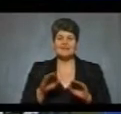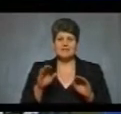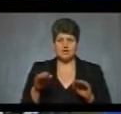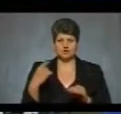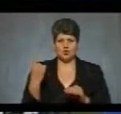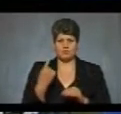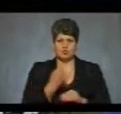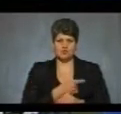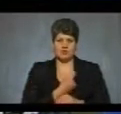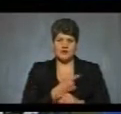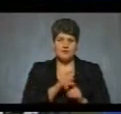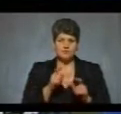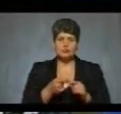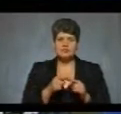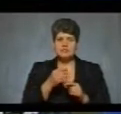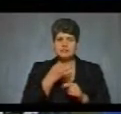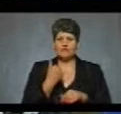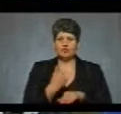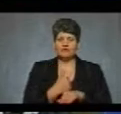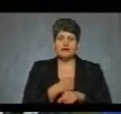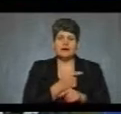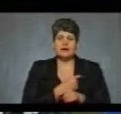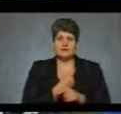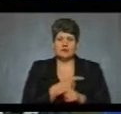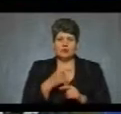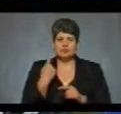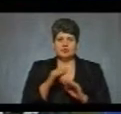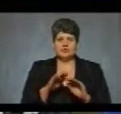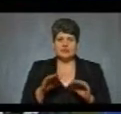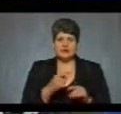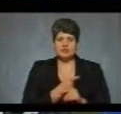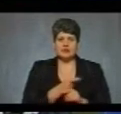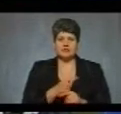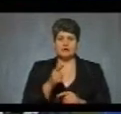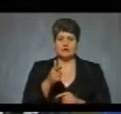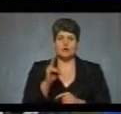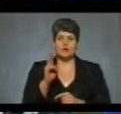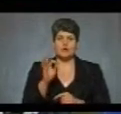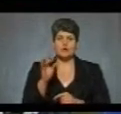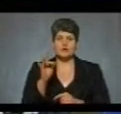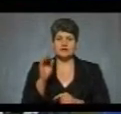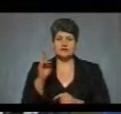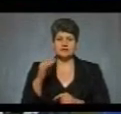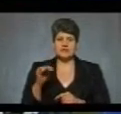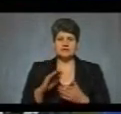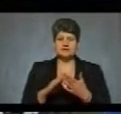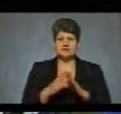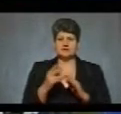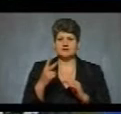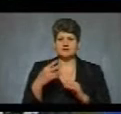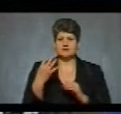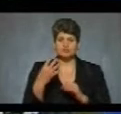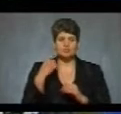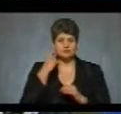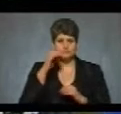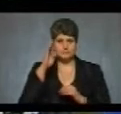обласної лікарні. Про це нам повідомив головний лікар обласної дитячої лікарні Григорій Корицький. Стан 24-річного травмованого не